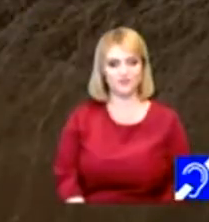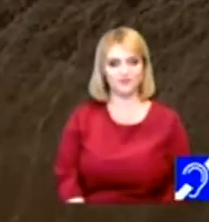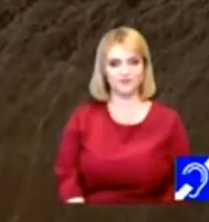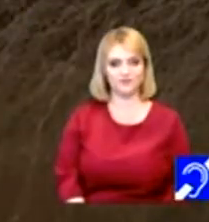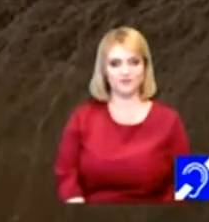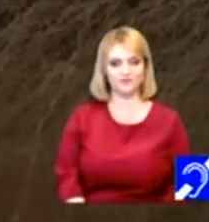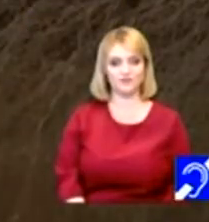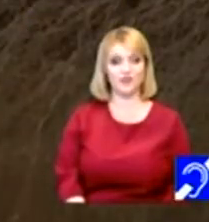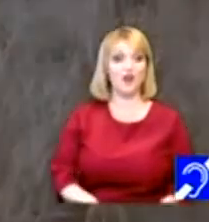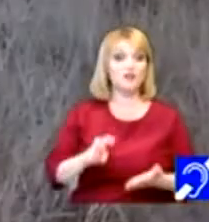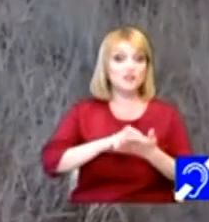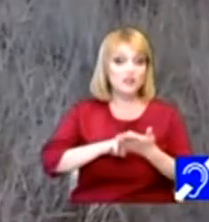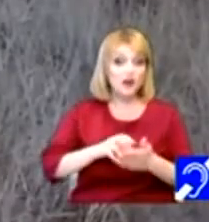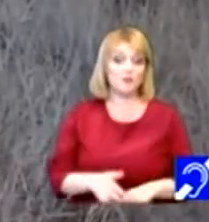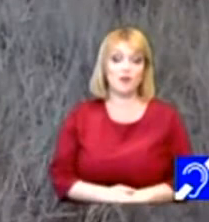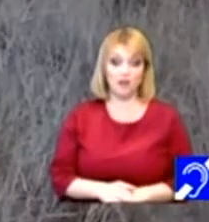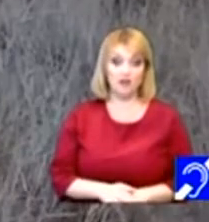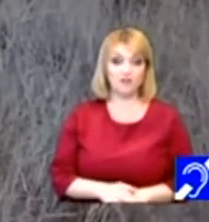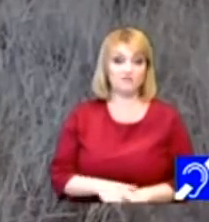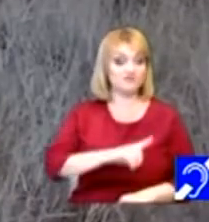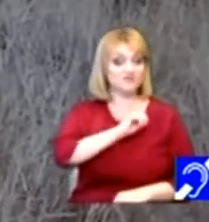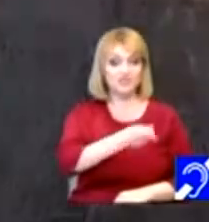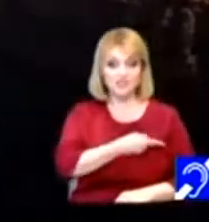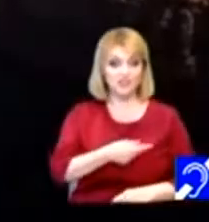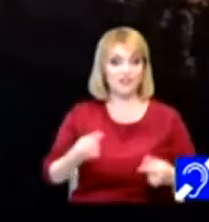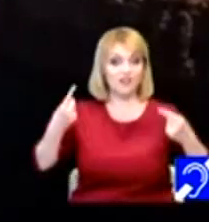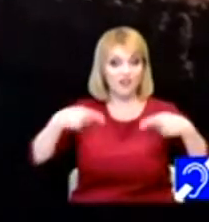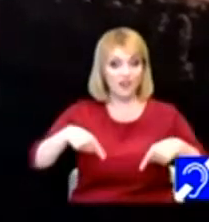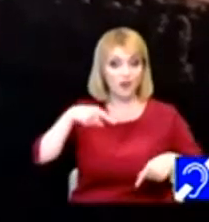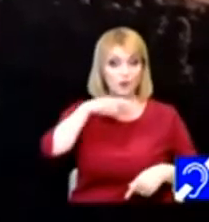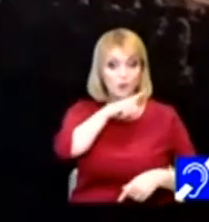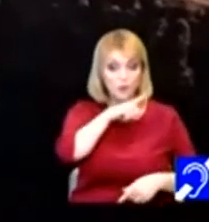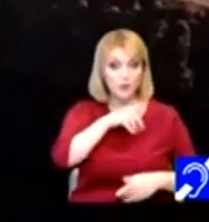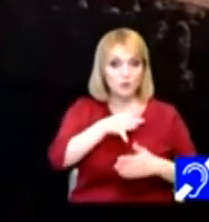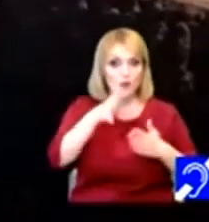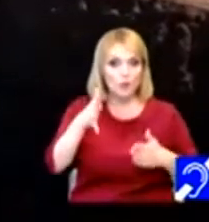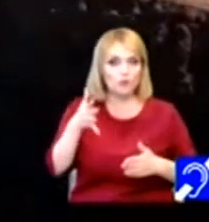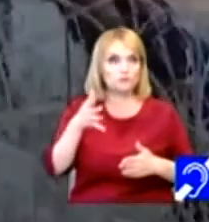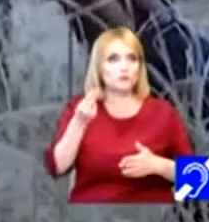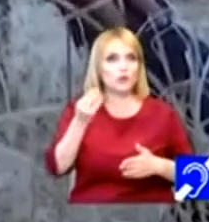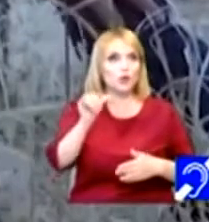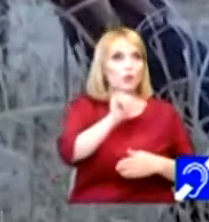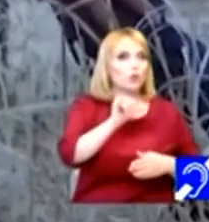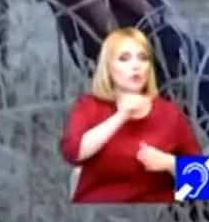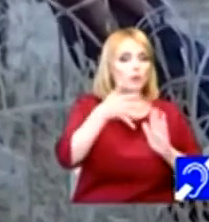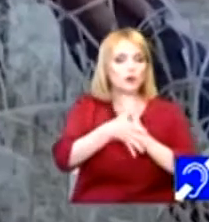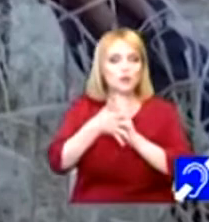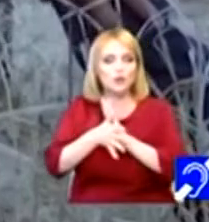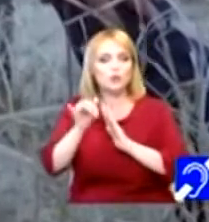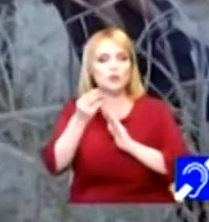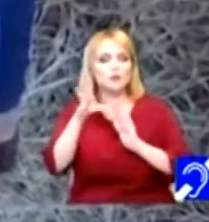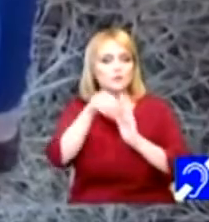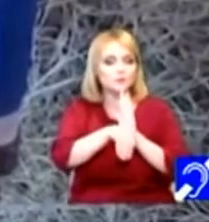De teama unei crize economice de proporții provocate de pandemia COVID-19, tot mai mulți investitori cumpără aur. Cei care nu au bani pentru un astfel